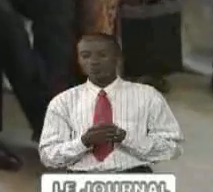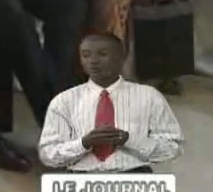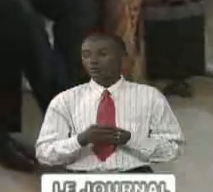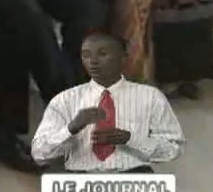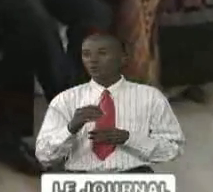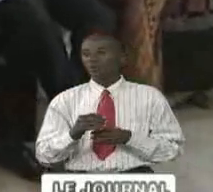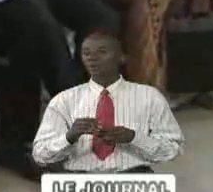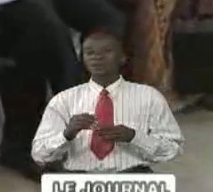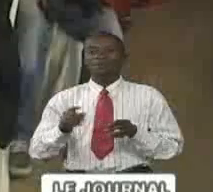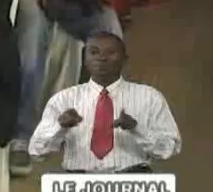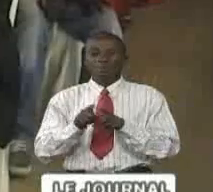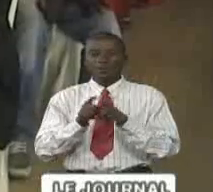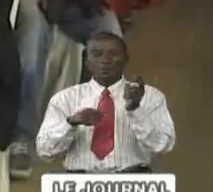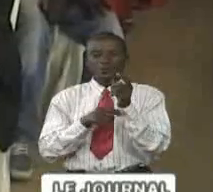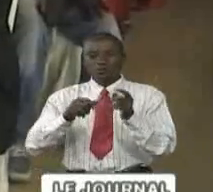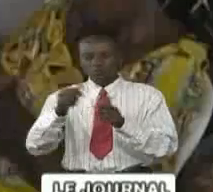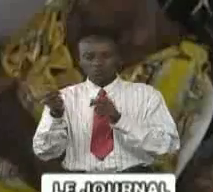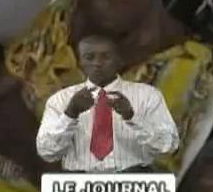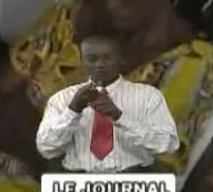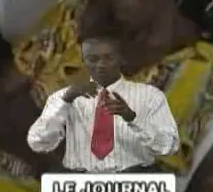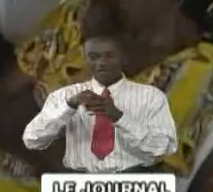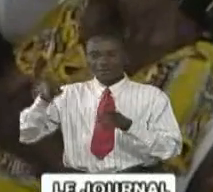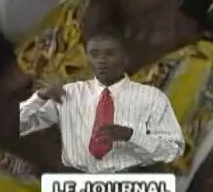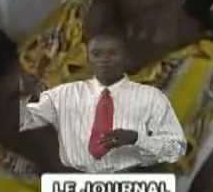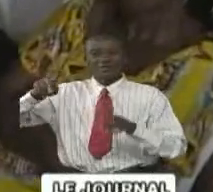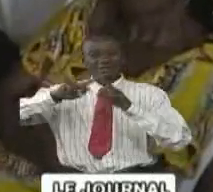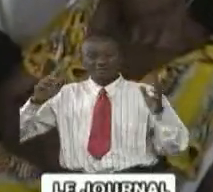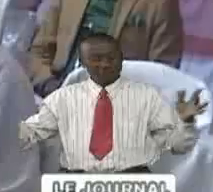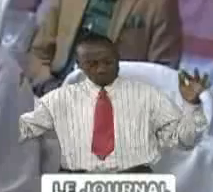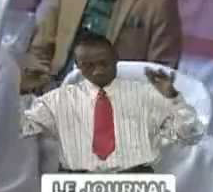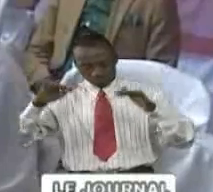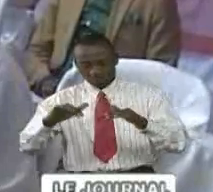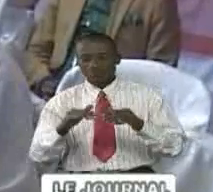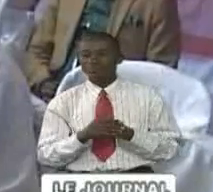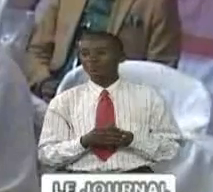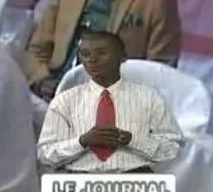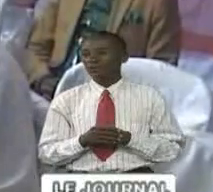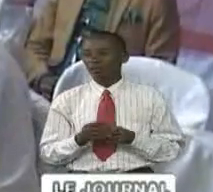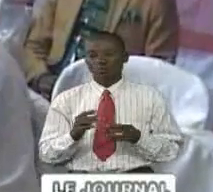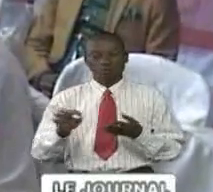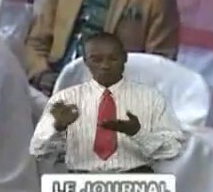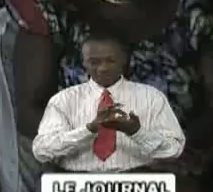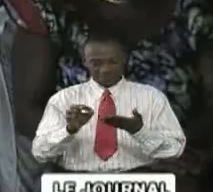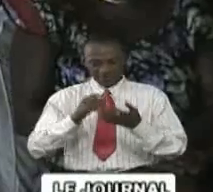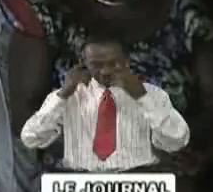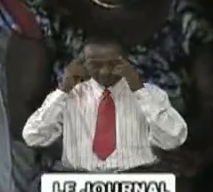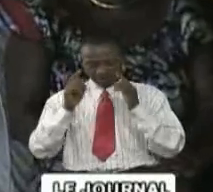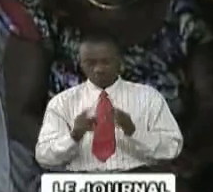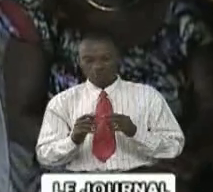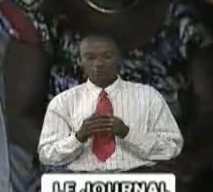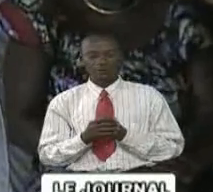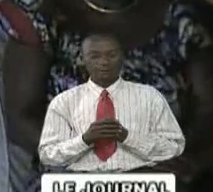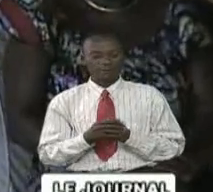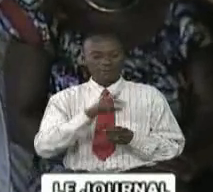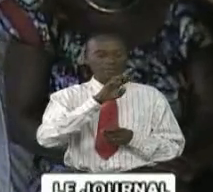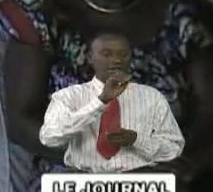ceux de province de Rama Joseph Kabila MP y étaient conviés. Les protocoles d'accord signés dernièrement entre Rama Joseph